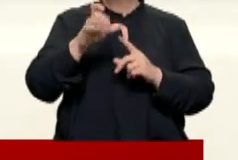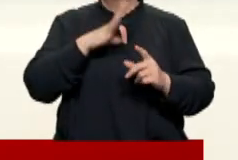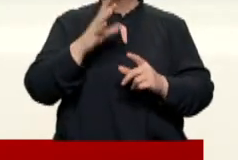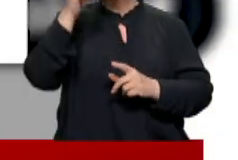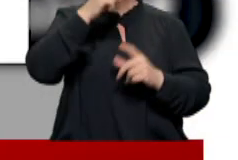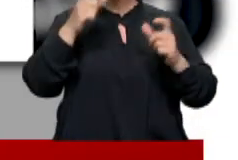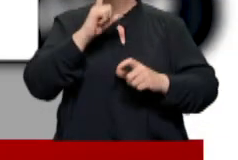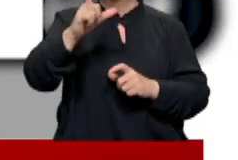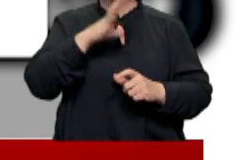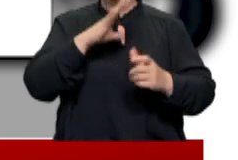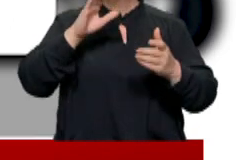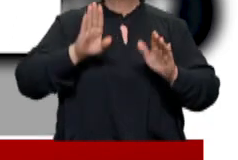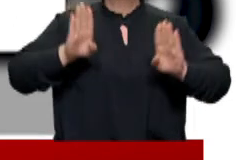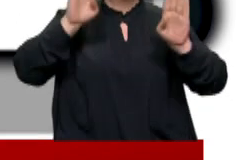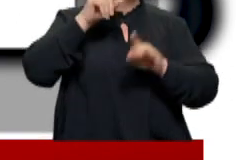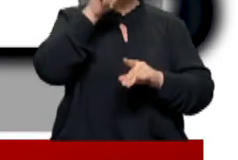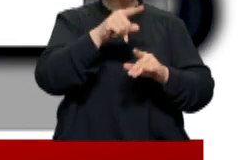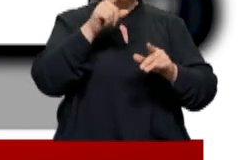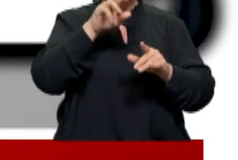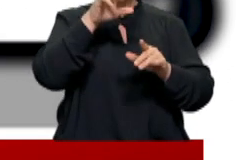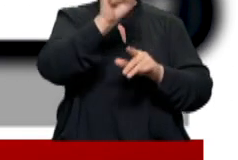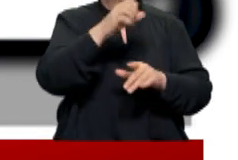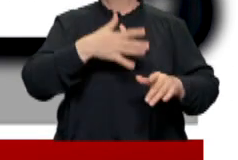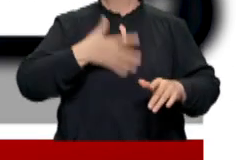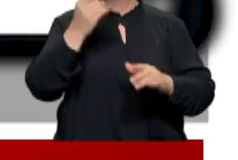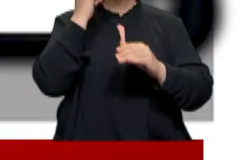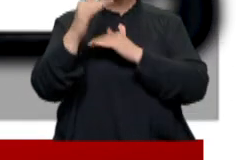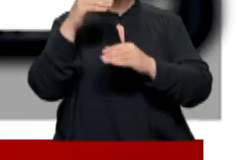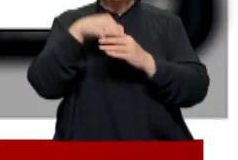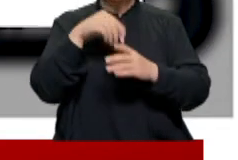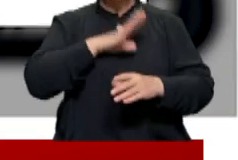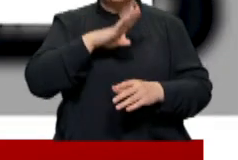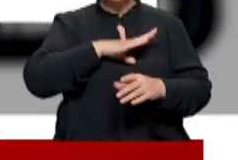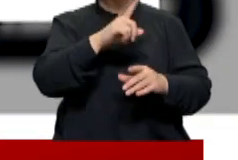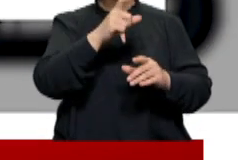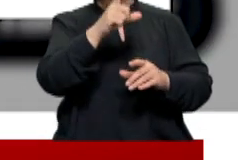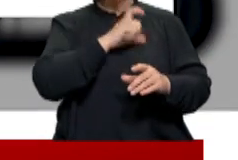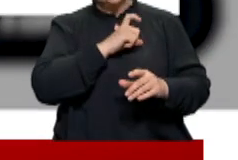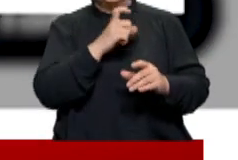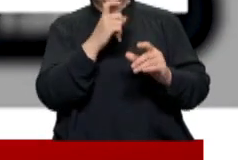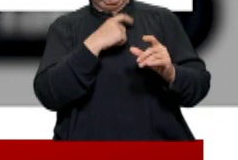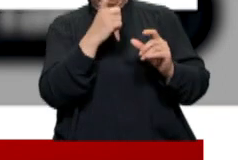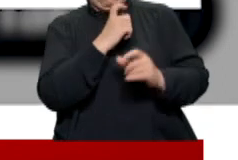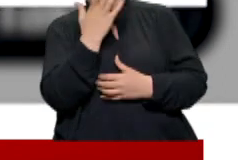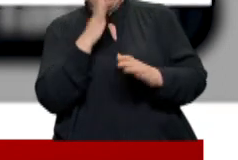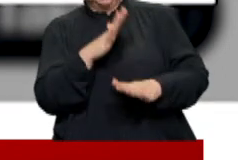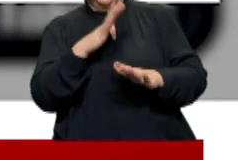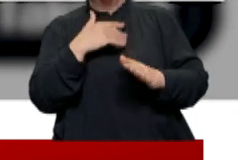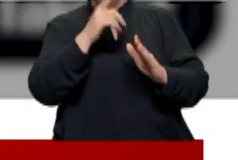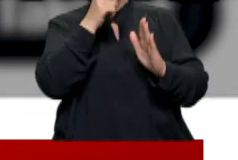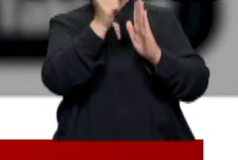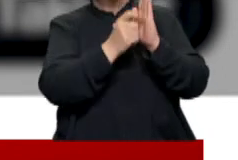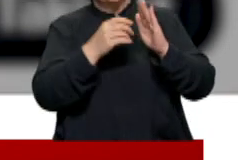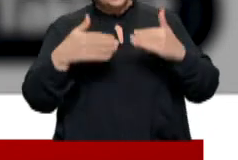verildi Türkiye'de. Göç İdaresi'nden randevu talep etmeden önce milletimiz adına sabırla bu soruların yanıtlarını bekleyeceğim. Bu arada şiir yazmayı